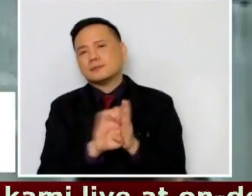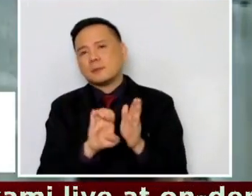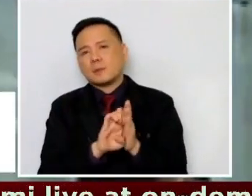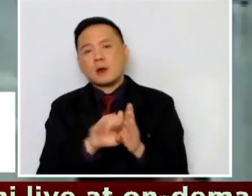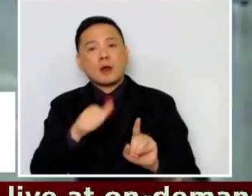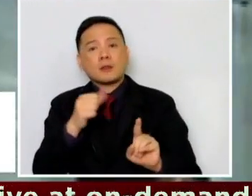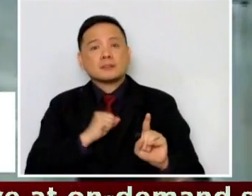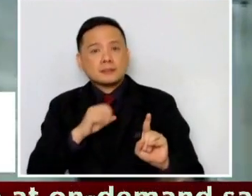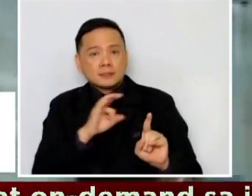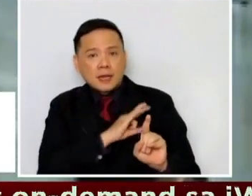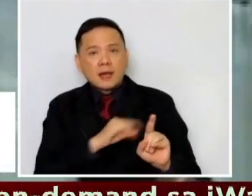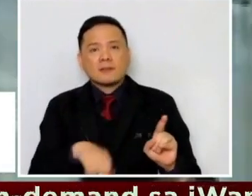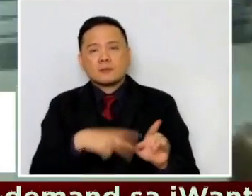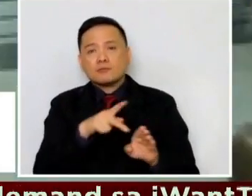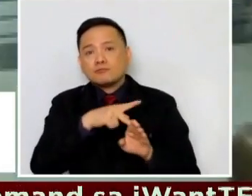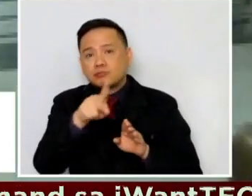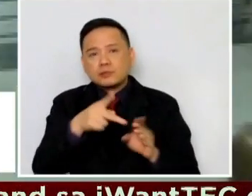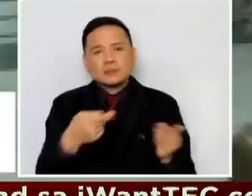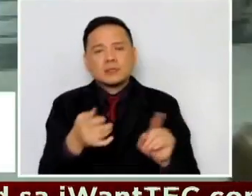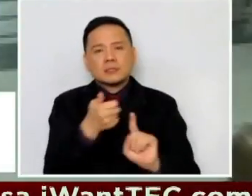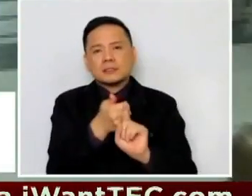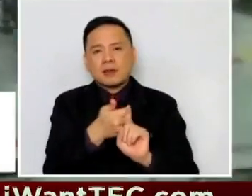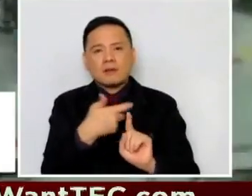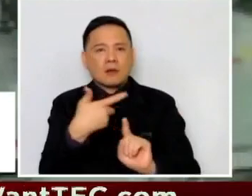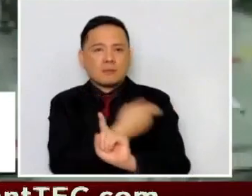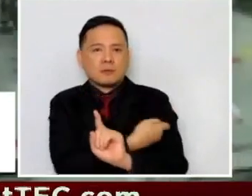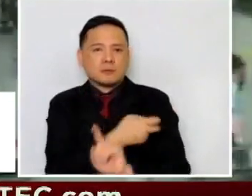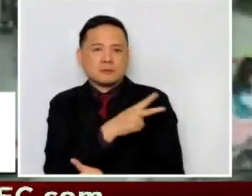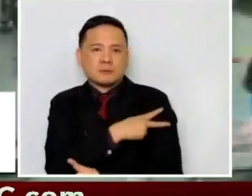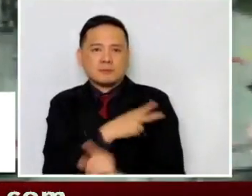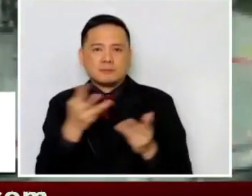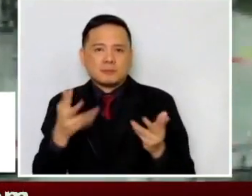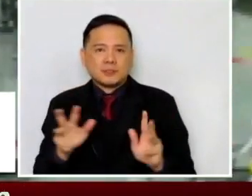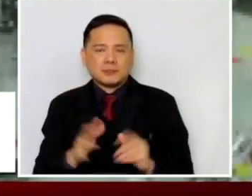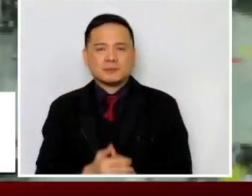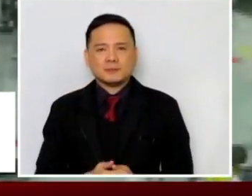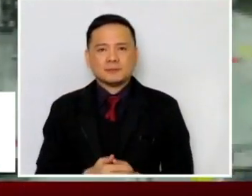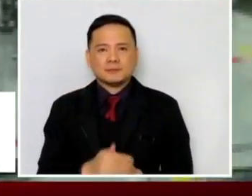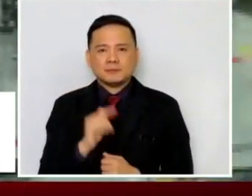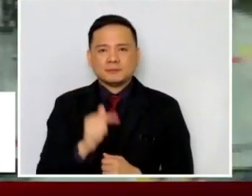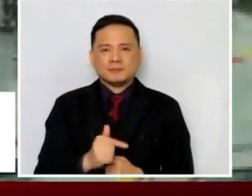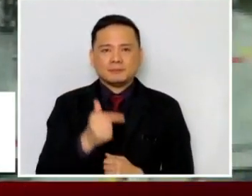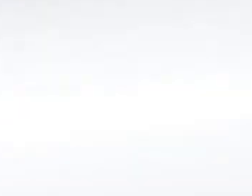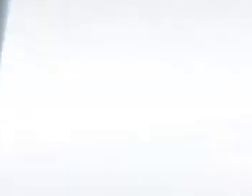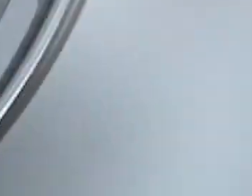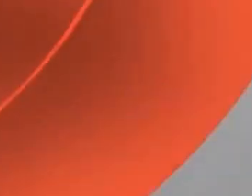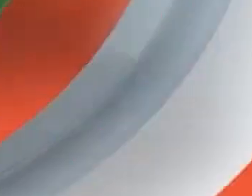ng kanilang second dose. Jeff Canoy, ABS-CBN News.